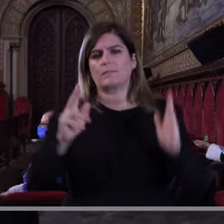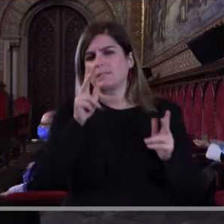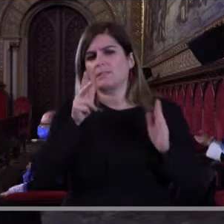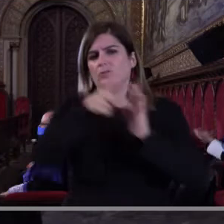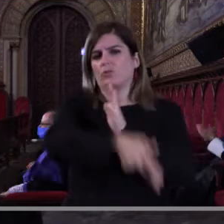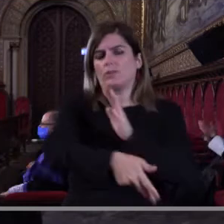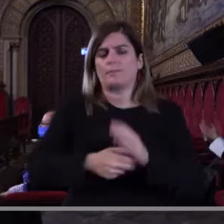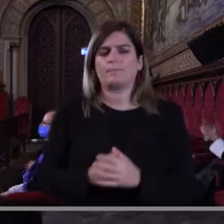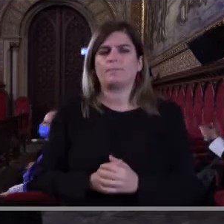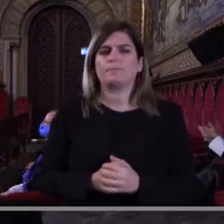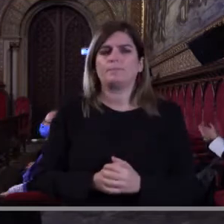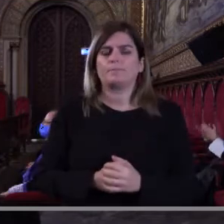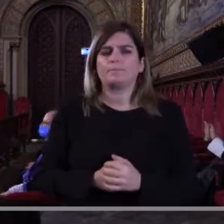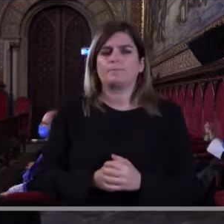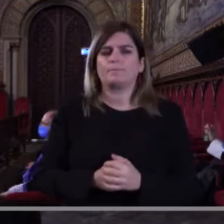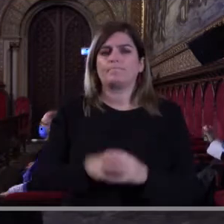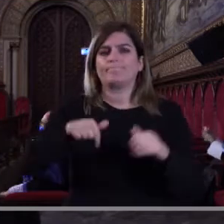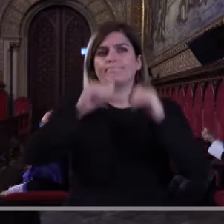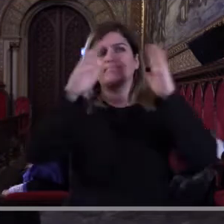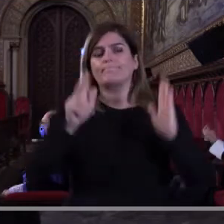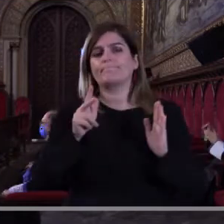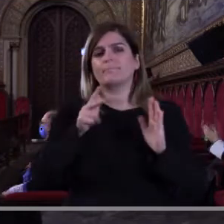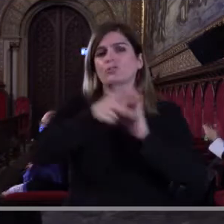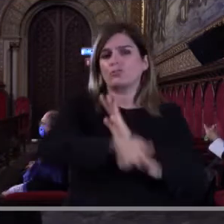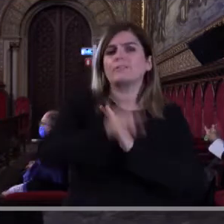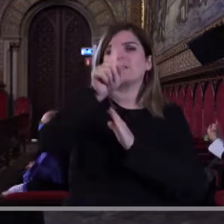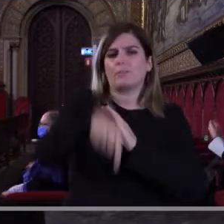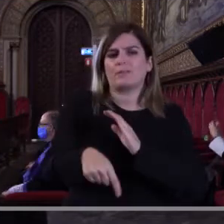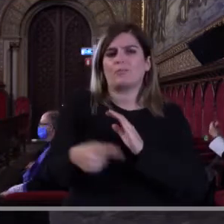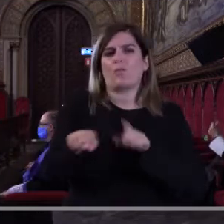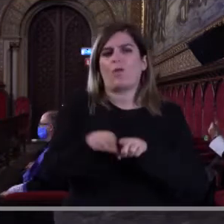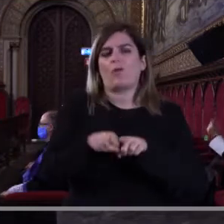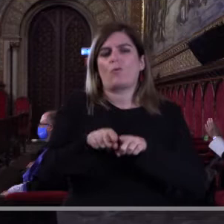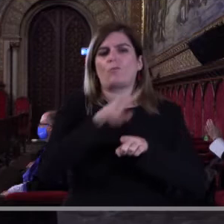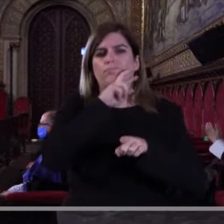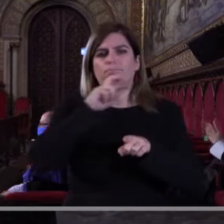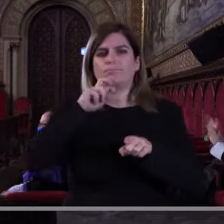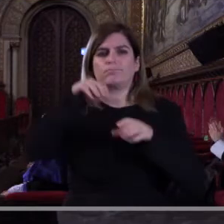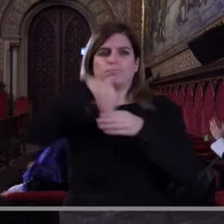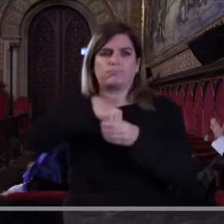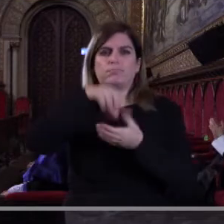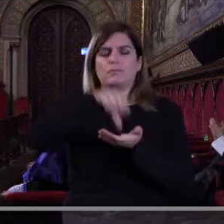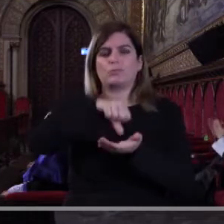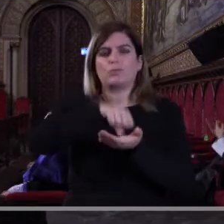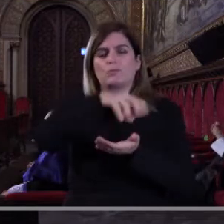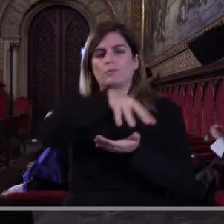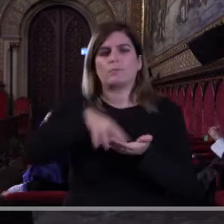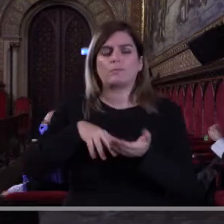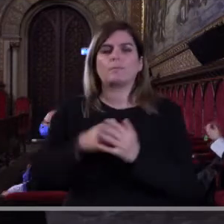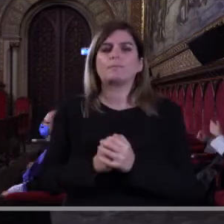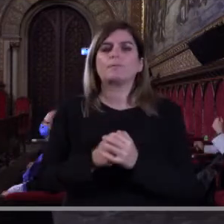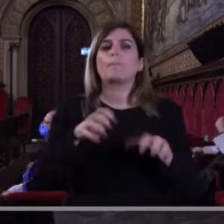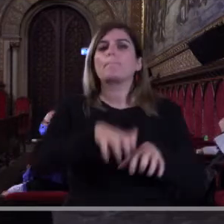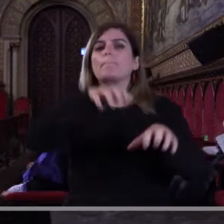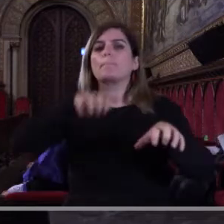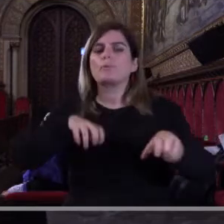històric, que és també patrimoni d'aquesta ciutat. Quan ha estat possible, molts d'aquests actes